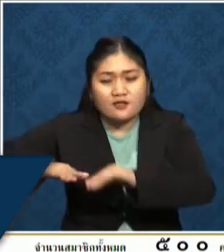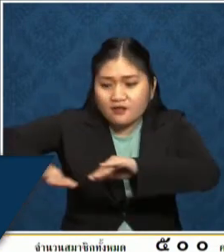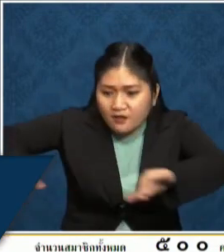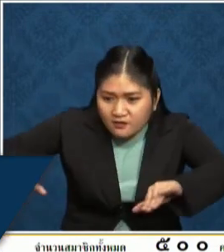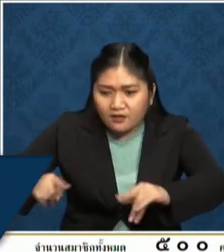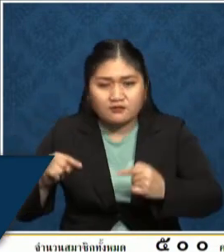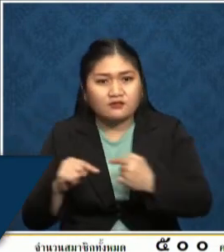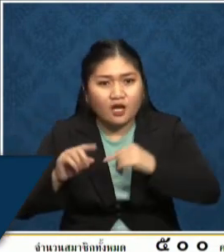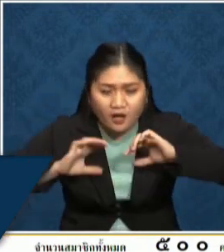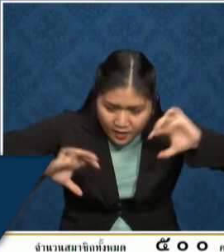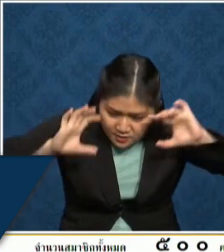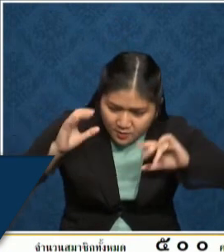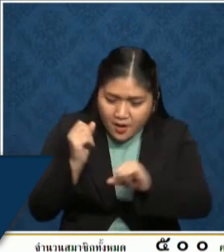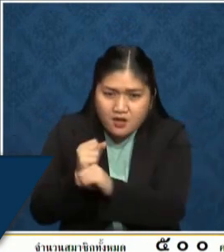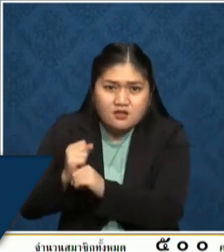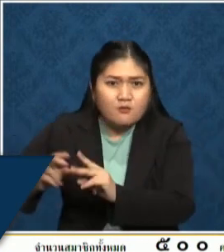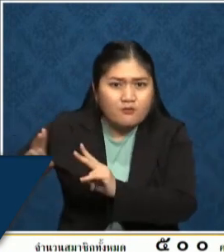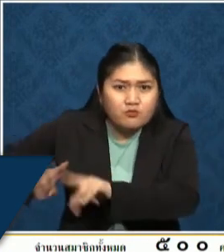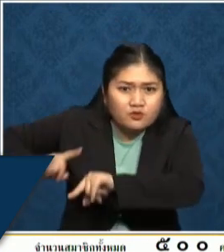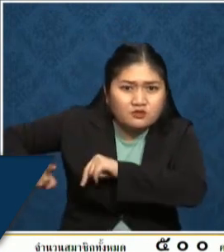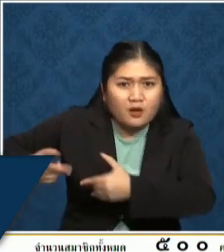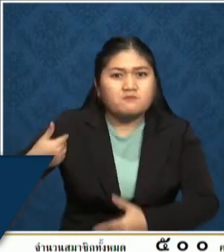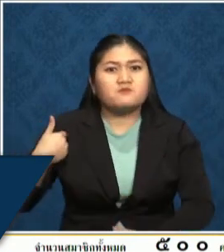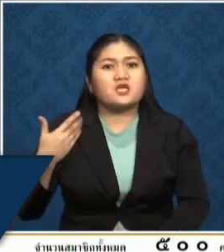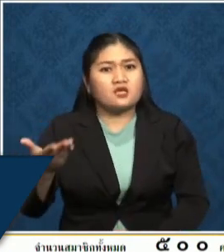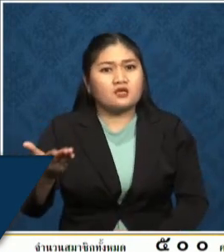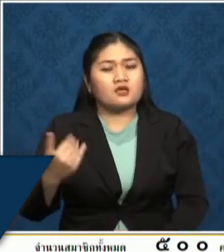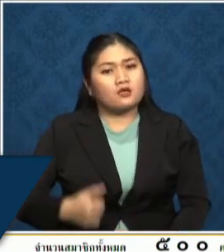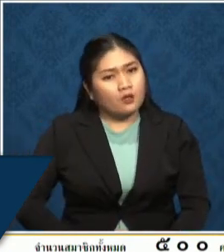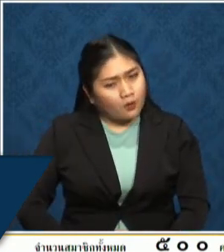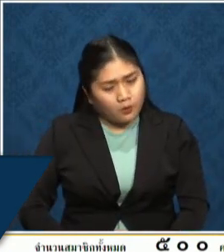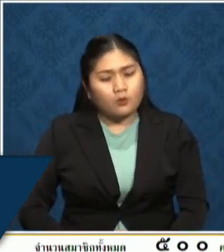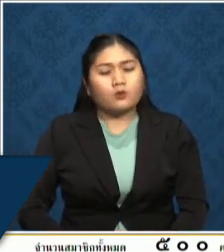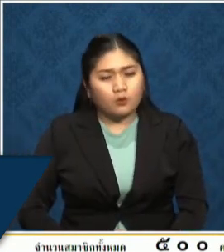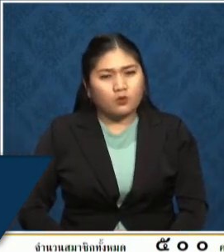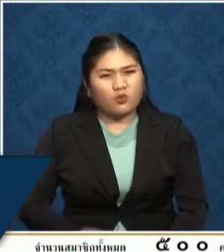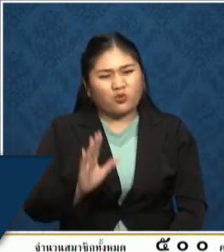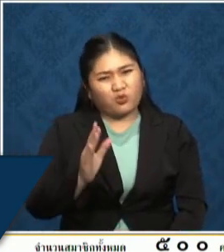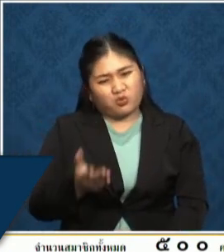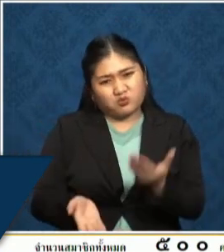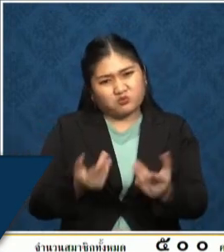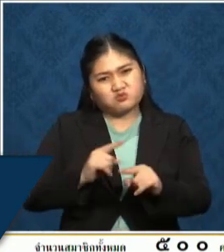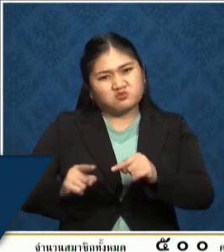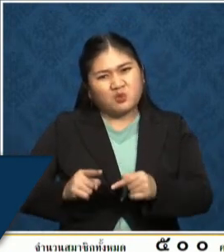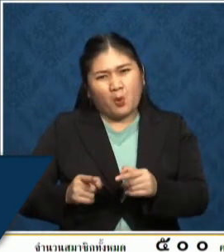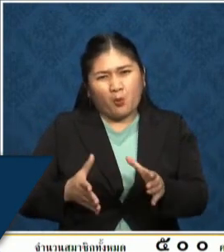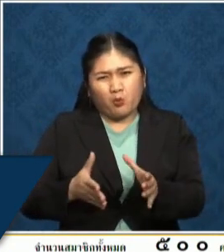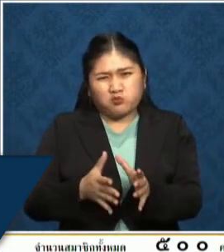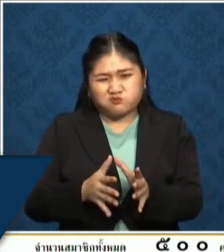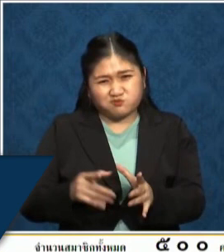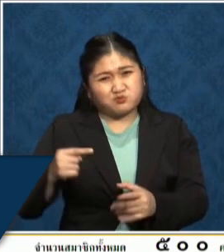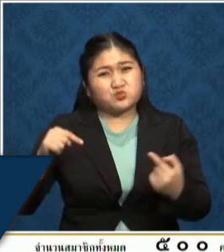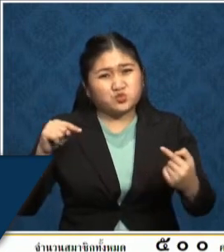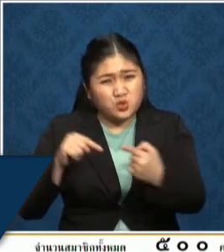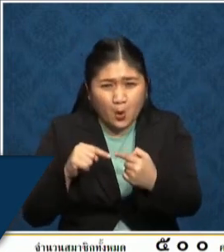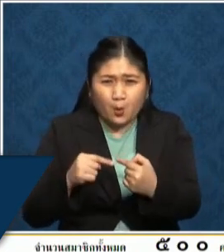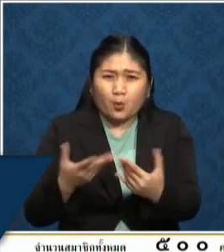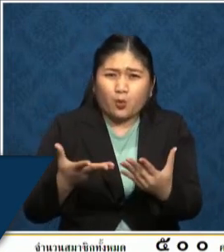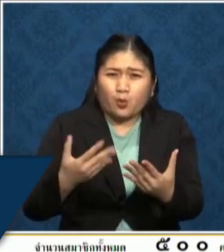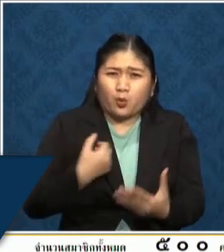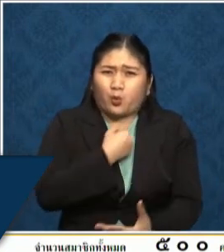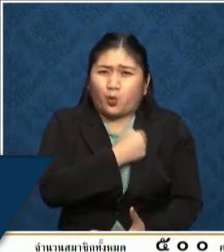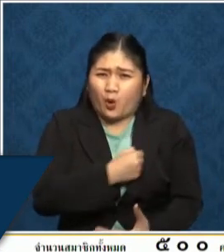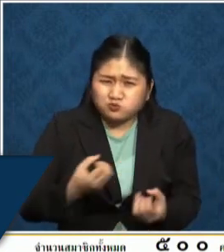ญิงในพื้นที่ 3 จัหวดไทยแนภาคใต้ซึ่งเห่านี้ร้วนแต่ขยายบาทแพร ให้มัน